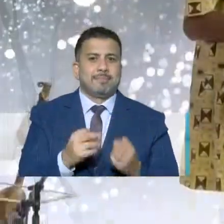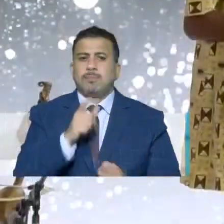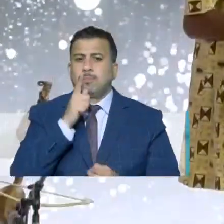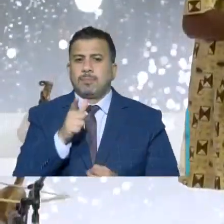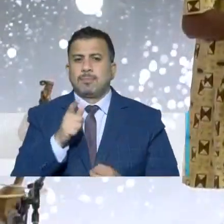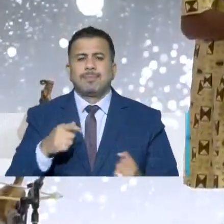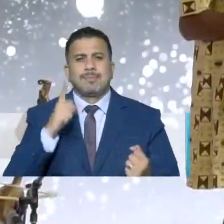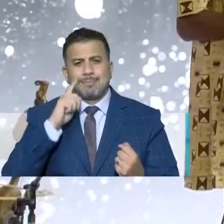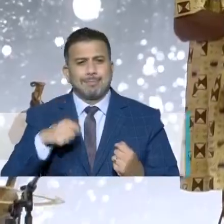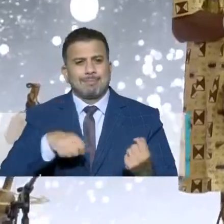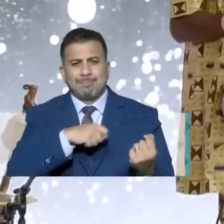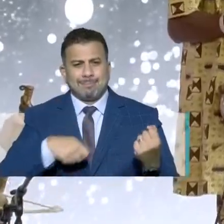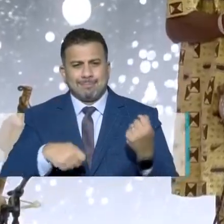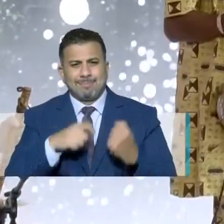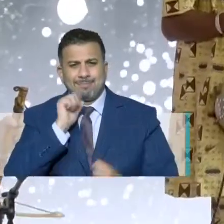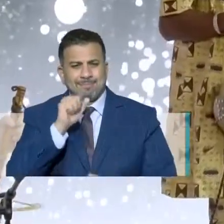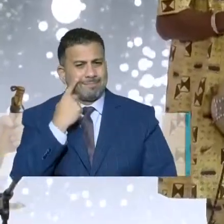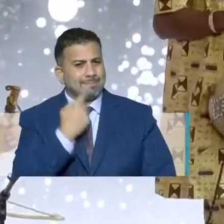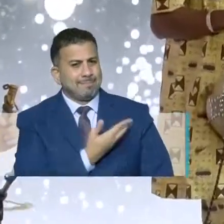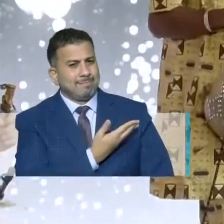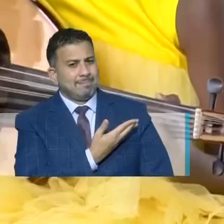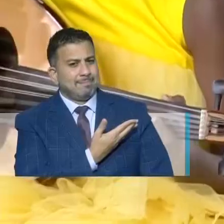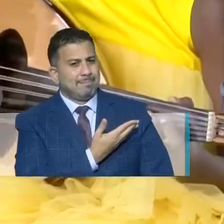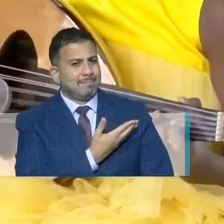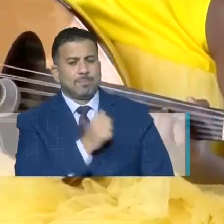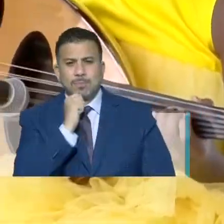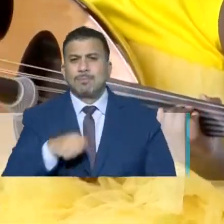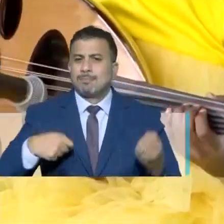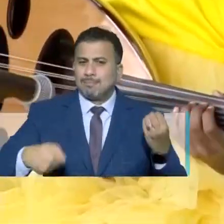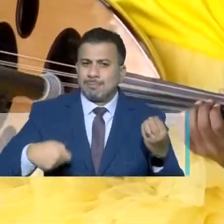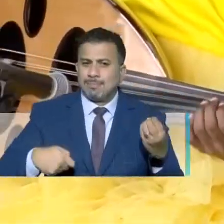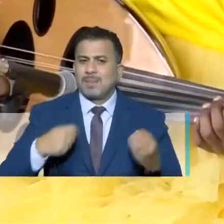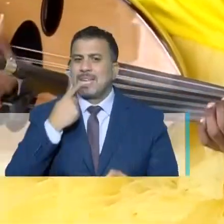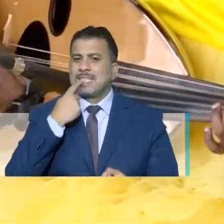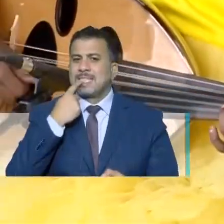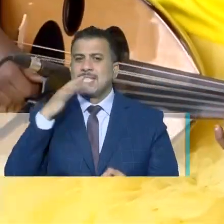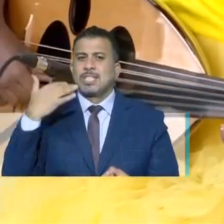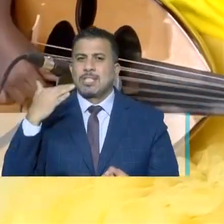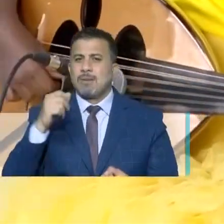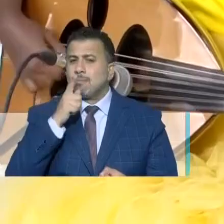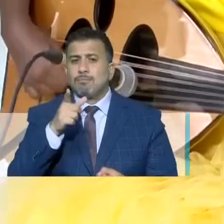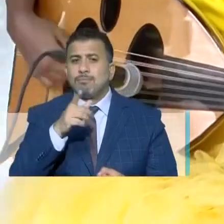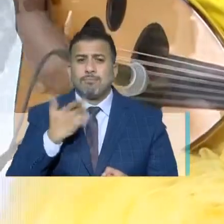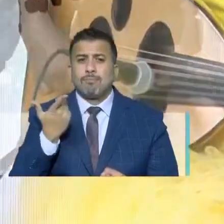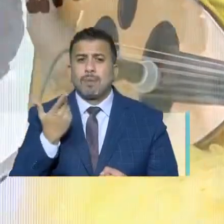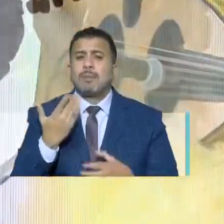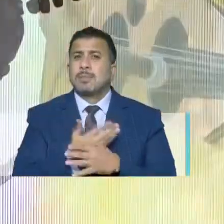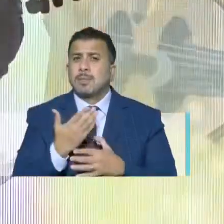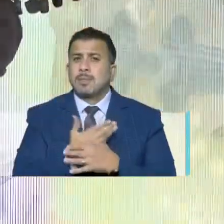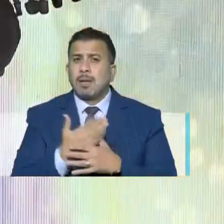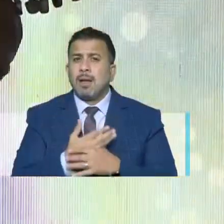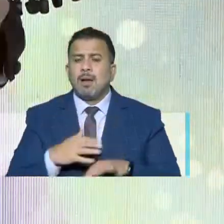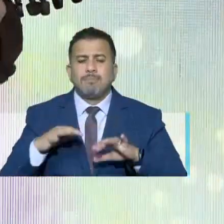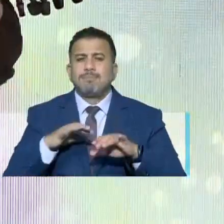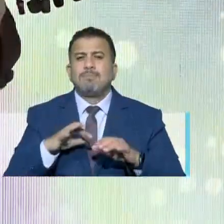اوركسترا الملتقى الفرقه التي تضم مجموعه من الموسيقيين الشباب الذين نزح العديد منهم بسبب